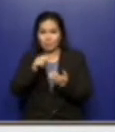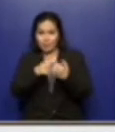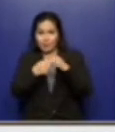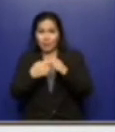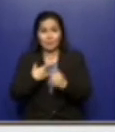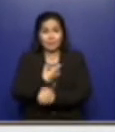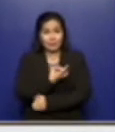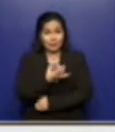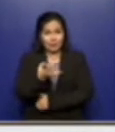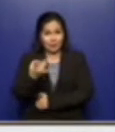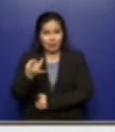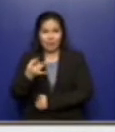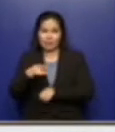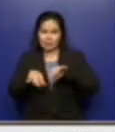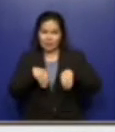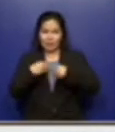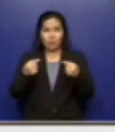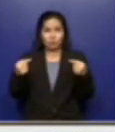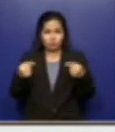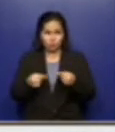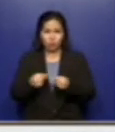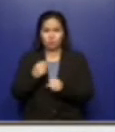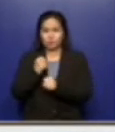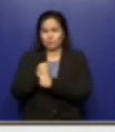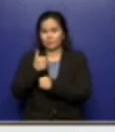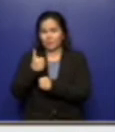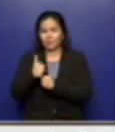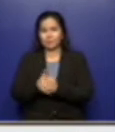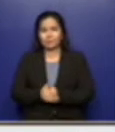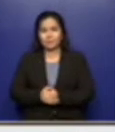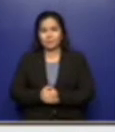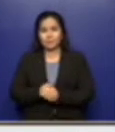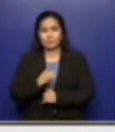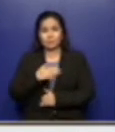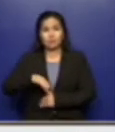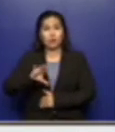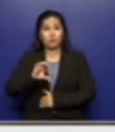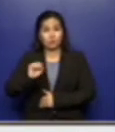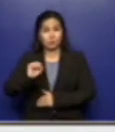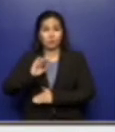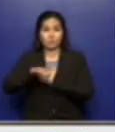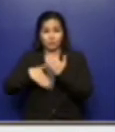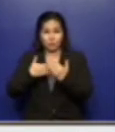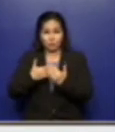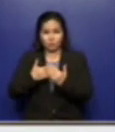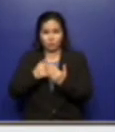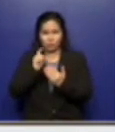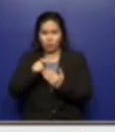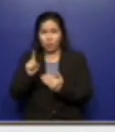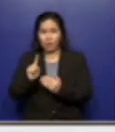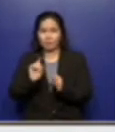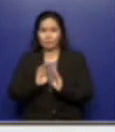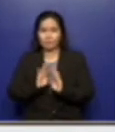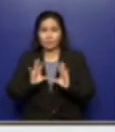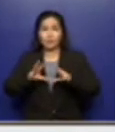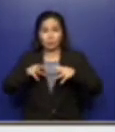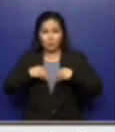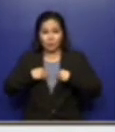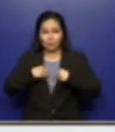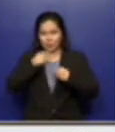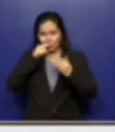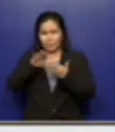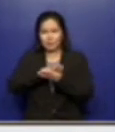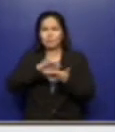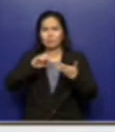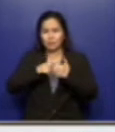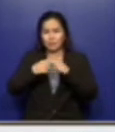าที่กำลังเกิดขึ้นในปัจจุบันนี้ได้พี่น้องสมาชิกทุกท่านนะคะต้องยอมรับความเป็นจริงว่าประเทศของเรามีปัญหา